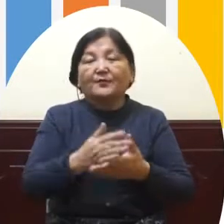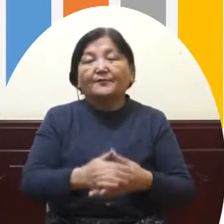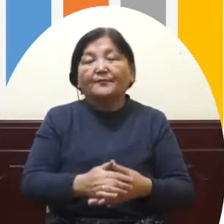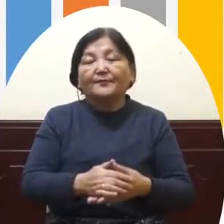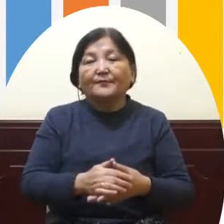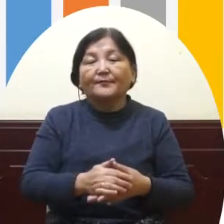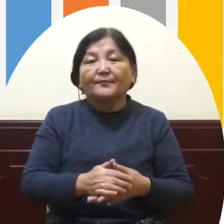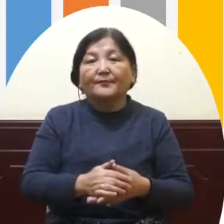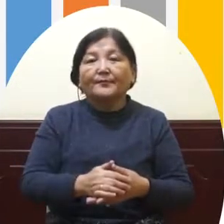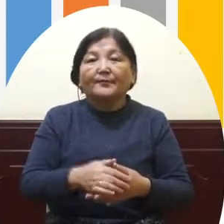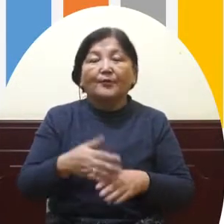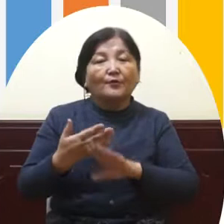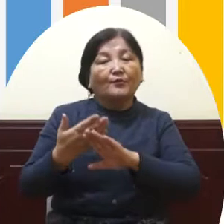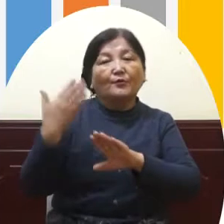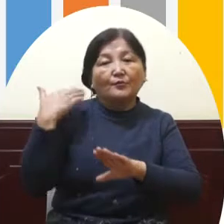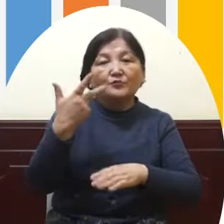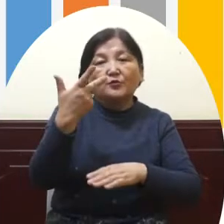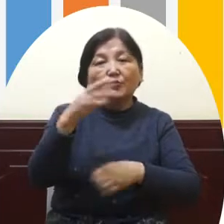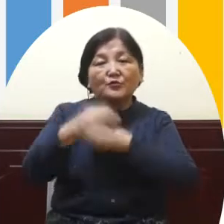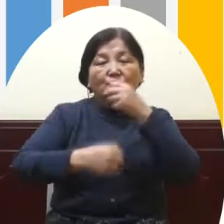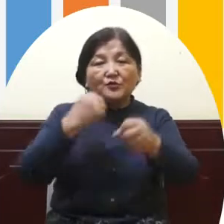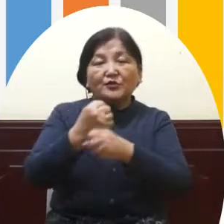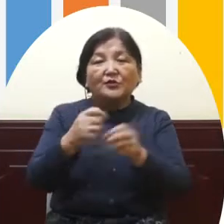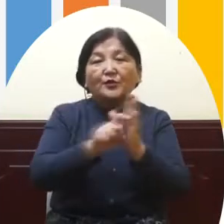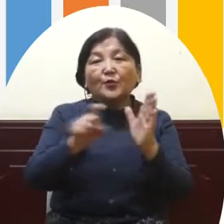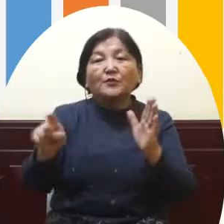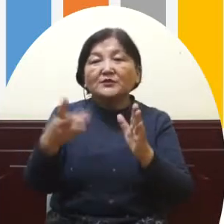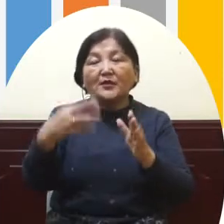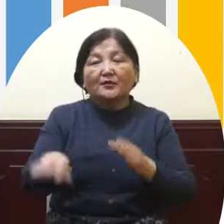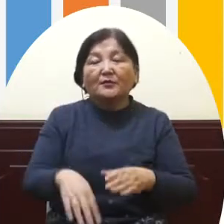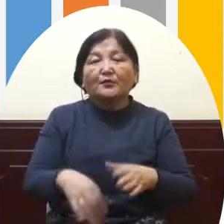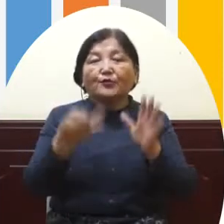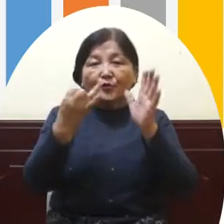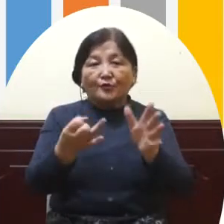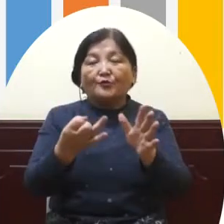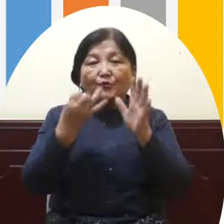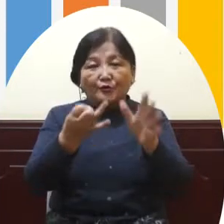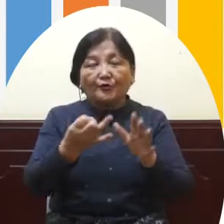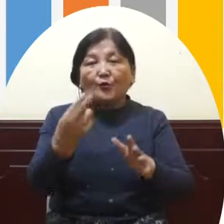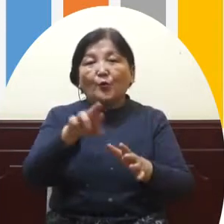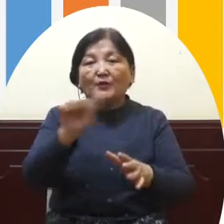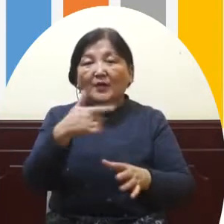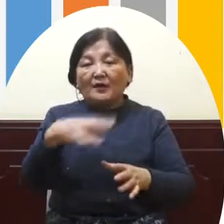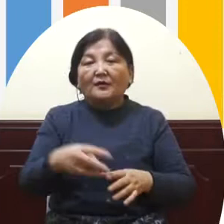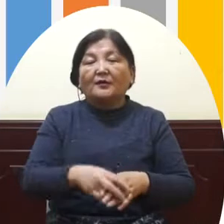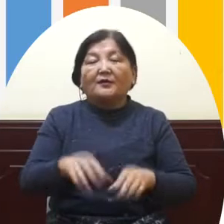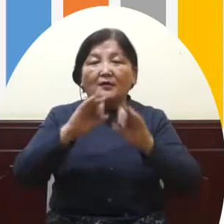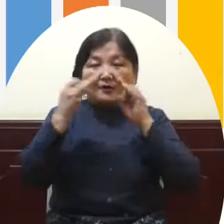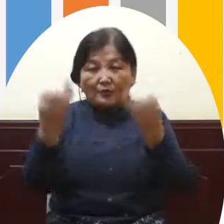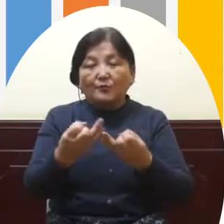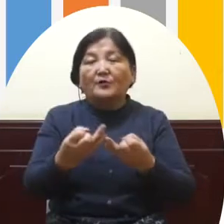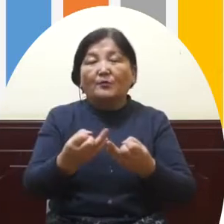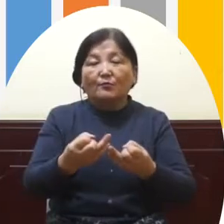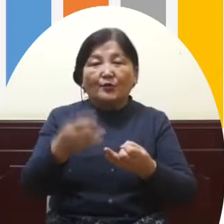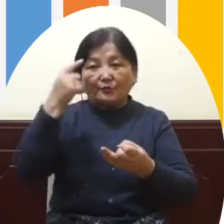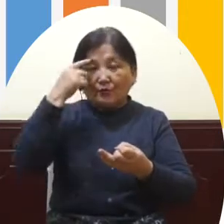Энэ өнгөрсөн 30 жилийн хугацаанд одоо энэ 7 удаагийн ерөнхийлөгчийн болон парламентын сонгуулийг бид нар